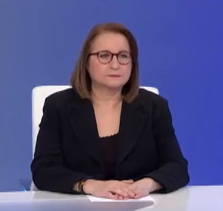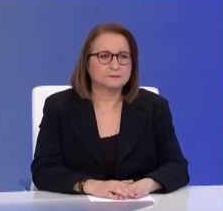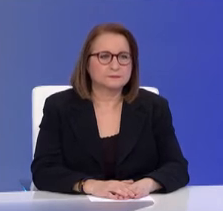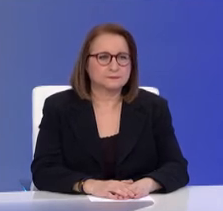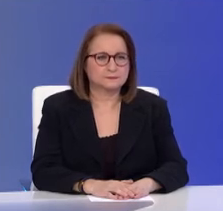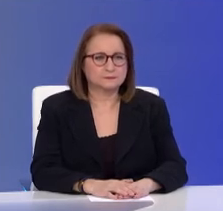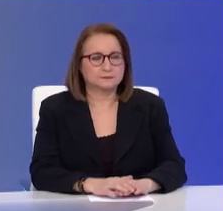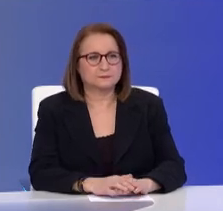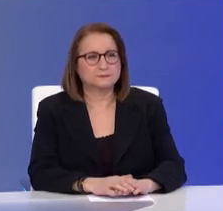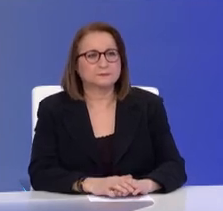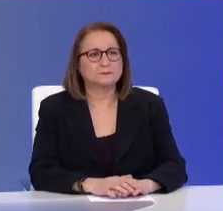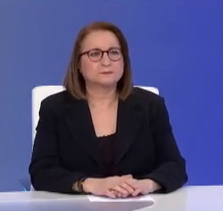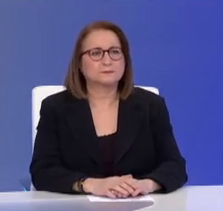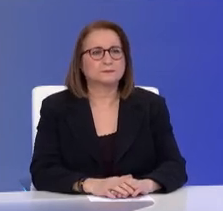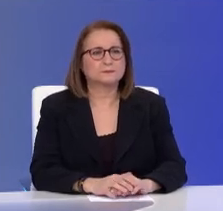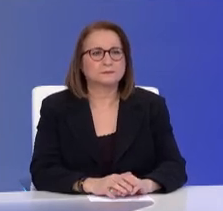France.